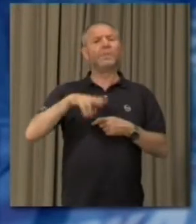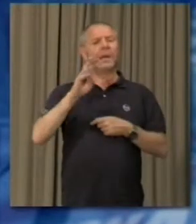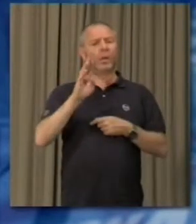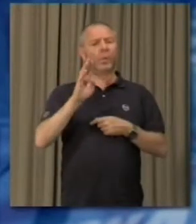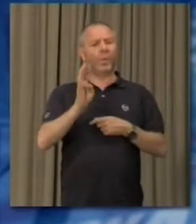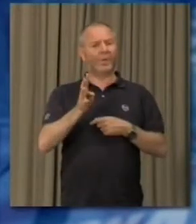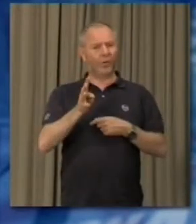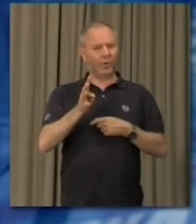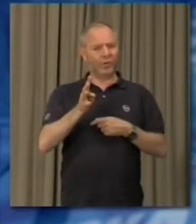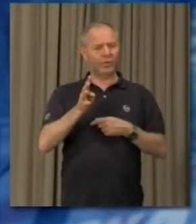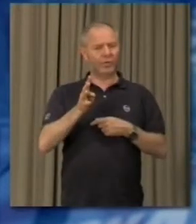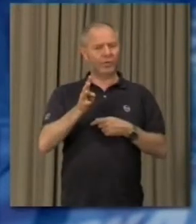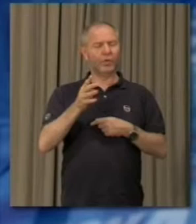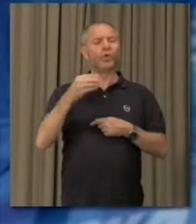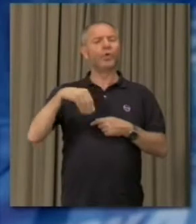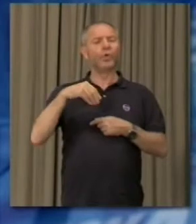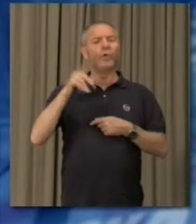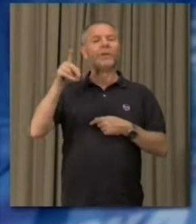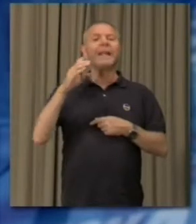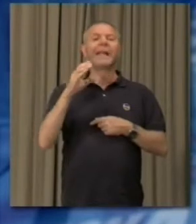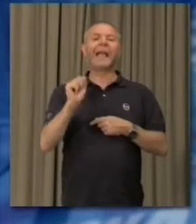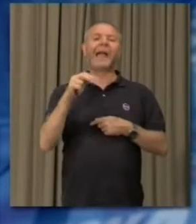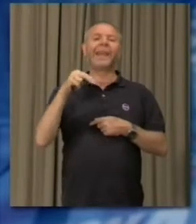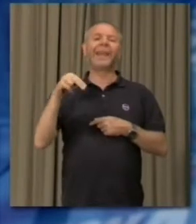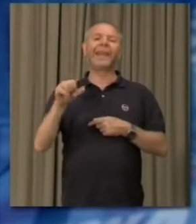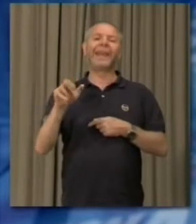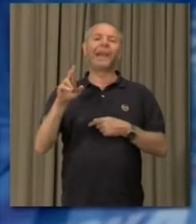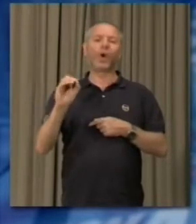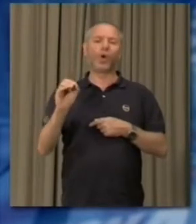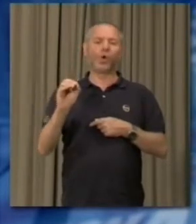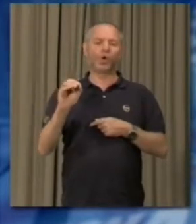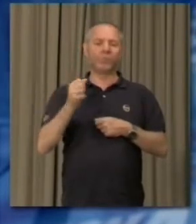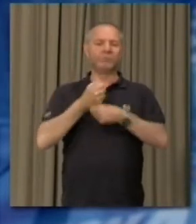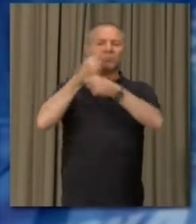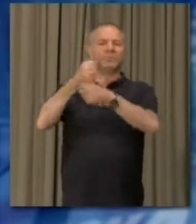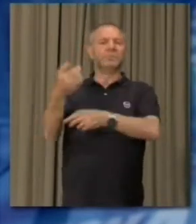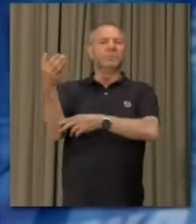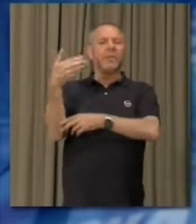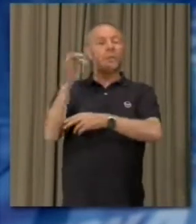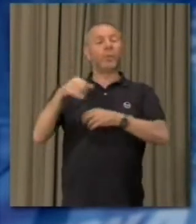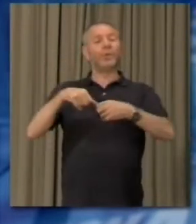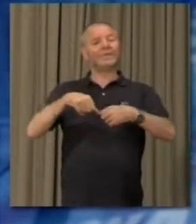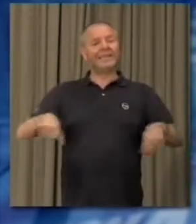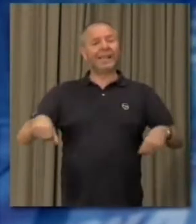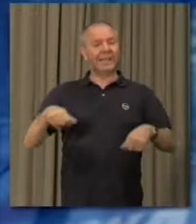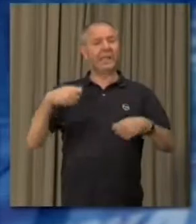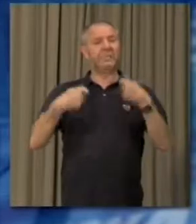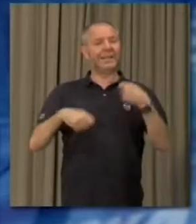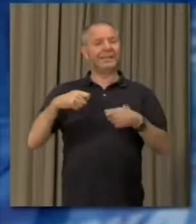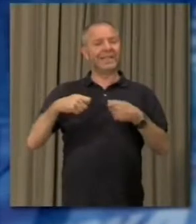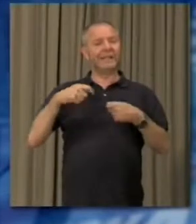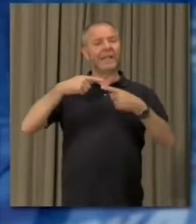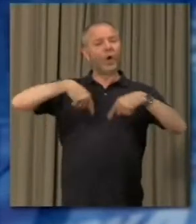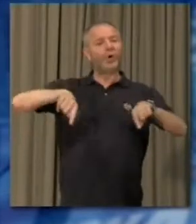for Environmental Education, a Cannero Riviera, che oggi l'ha ritirato a Roma presso la sede della Presidenza del Consiglio dei Ministri.